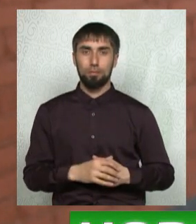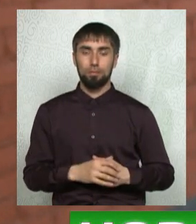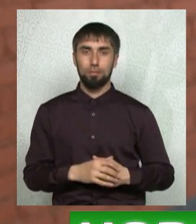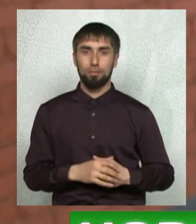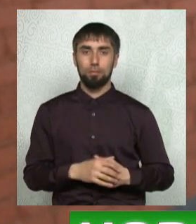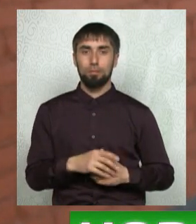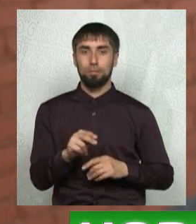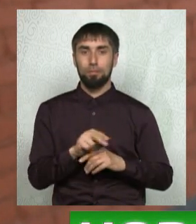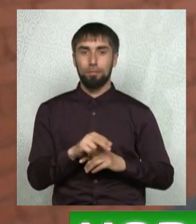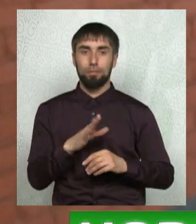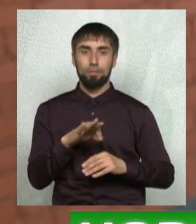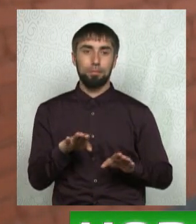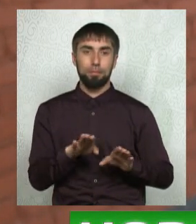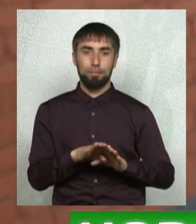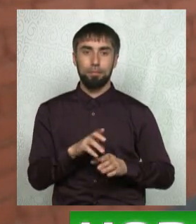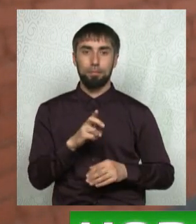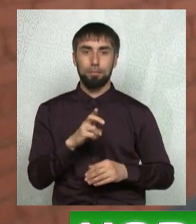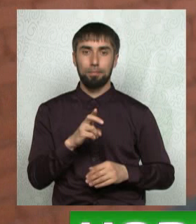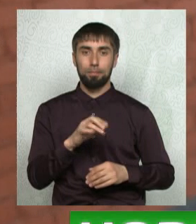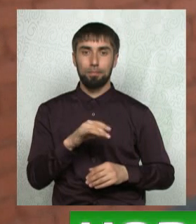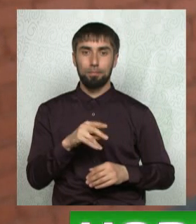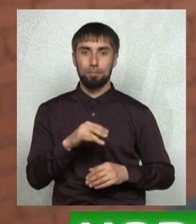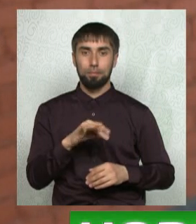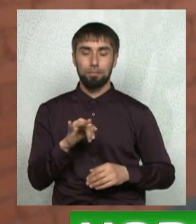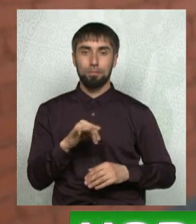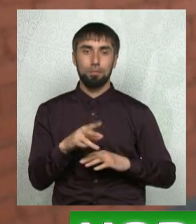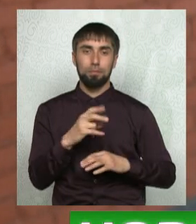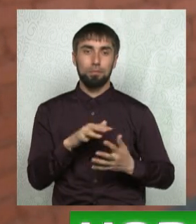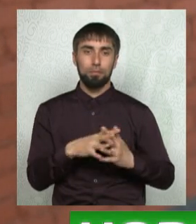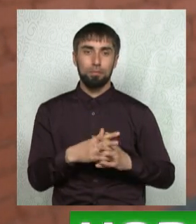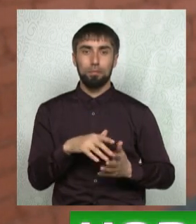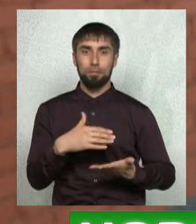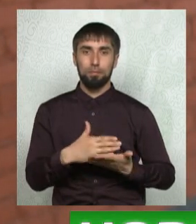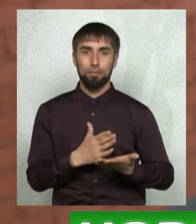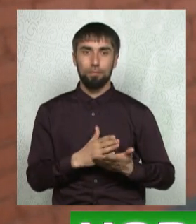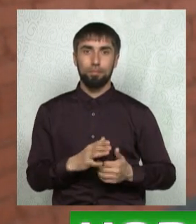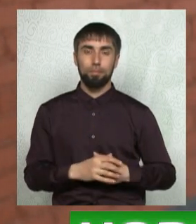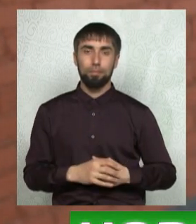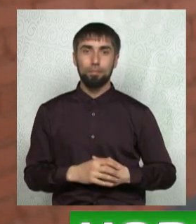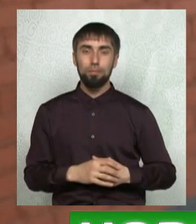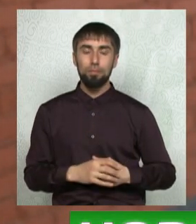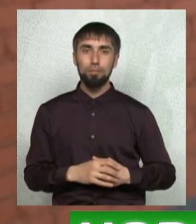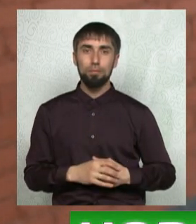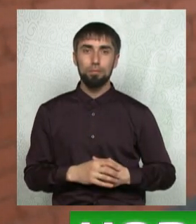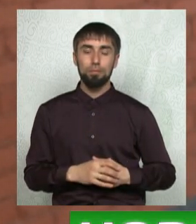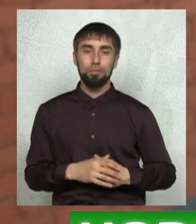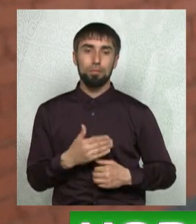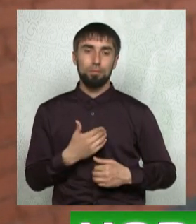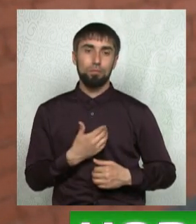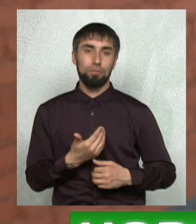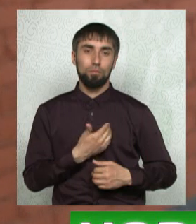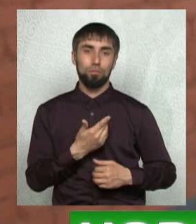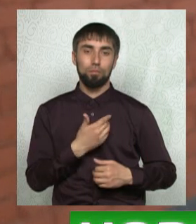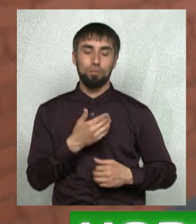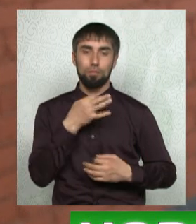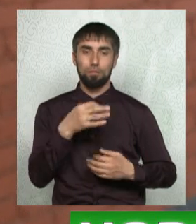продолжать модернизировать вот такие вот библиотеки на селе. В частности, я желаю удачи